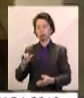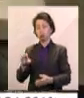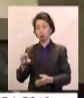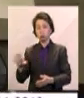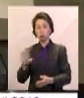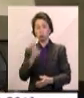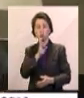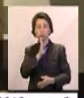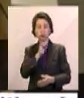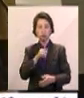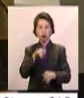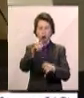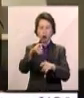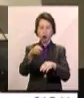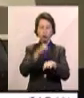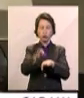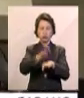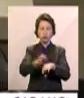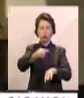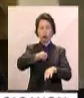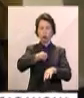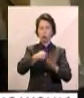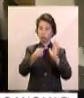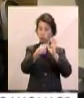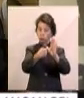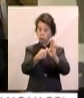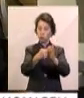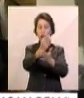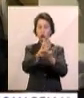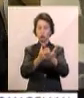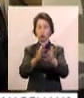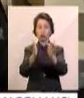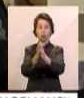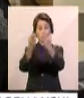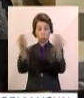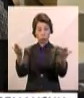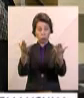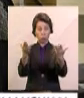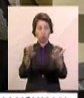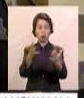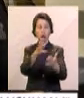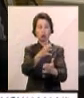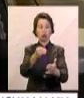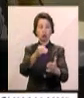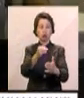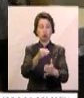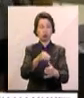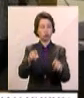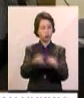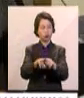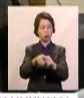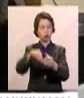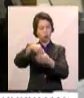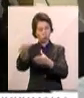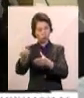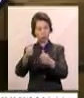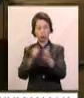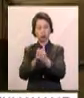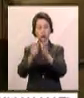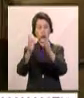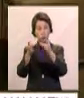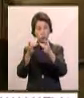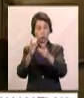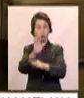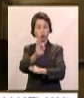mendakwa pernyataan berbau fitnah itu disiarkan oleh beberapa akhbar dan portal berita serta turut diterbitkan dalam laman